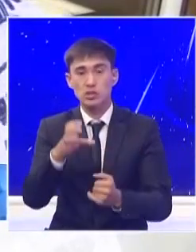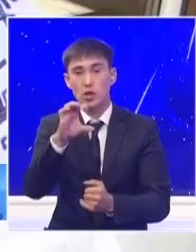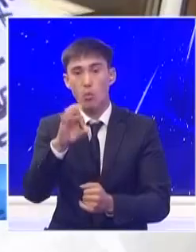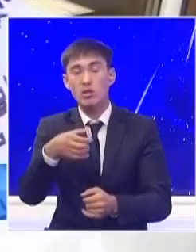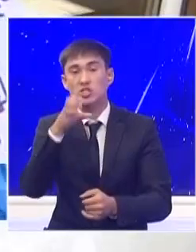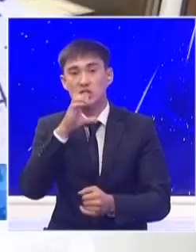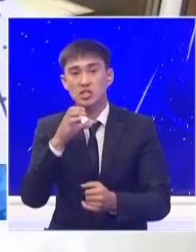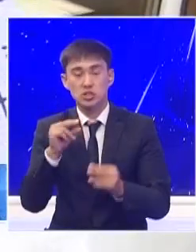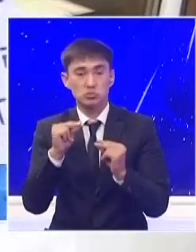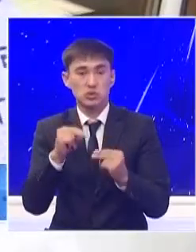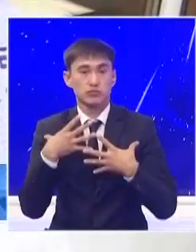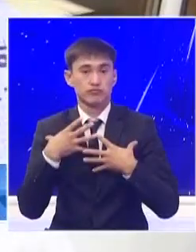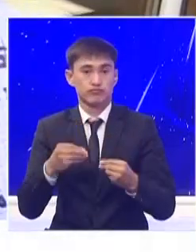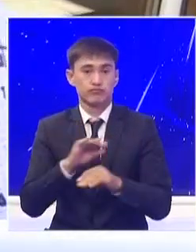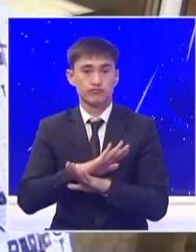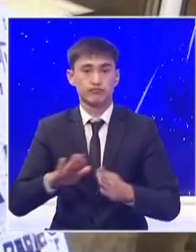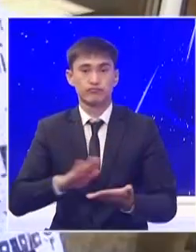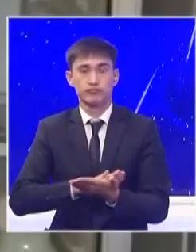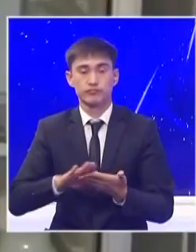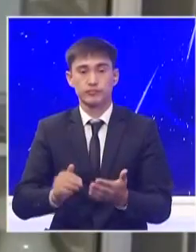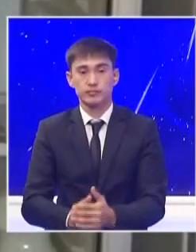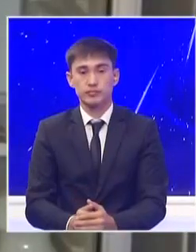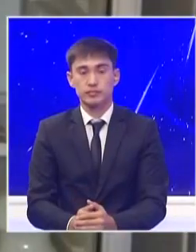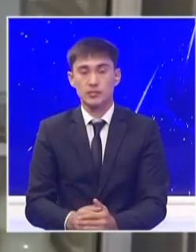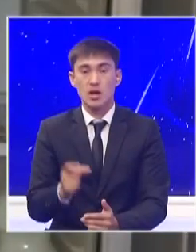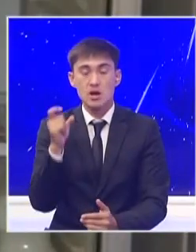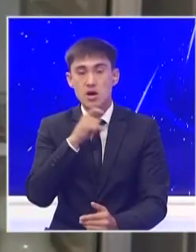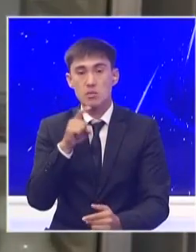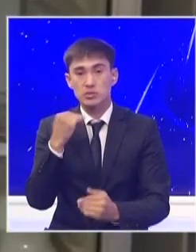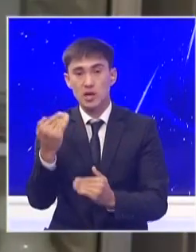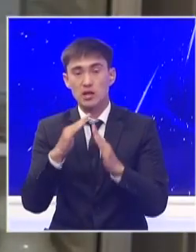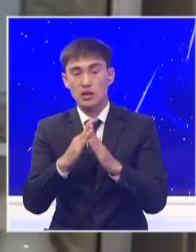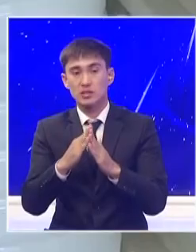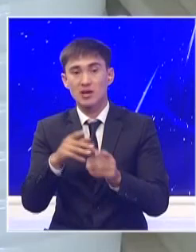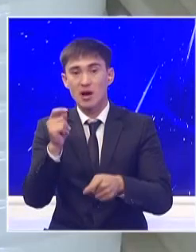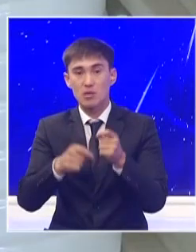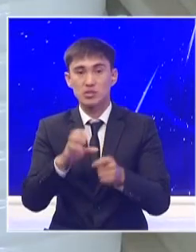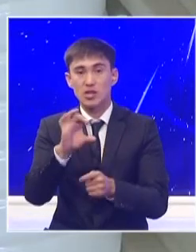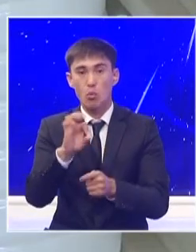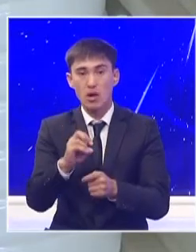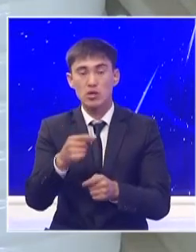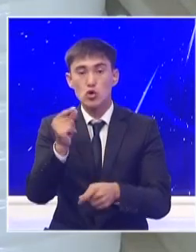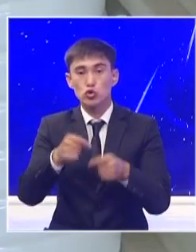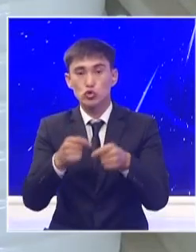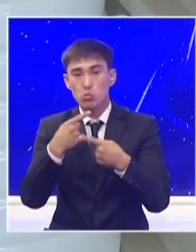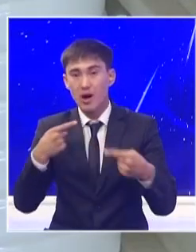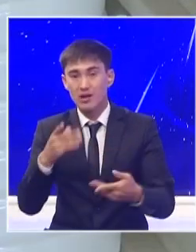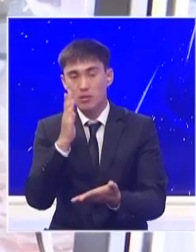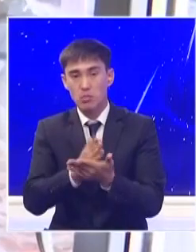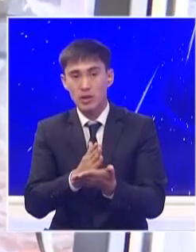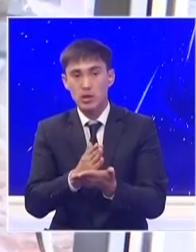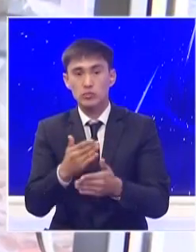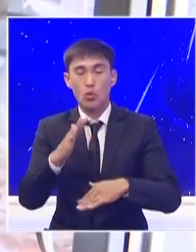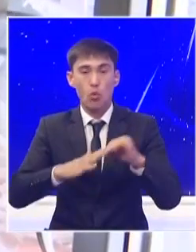ішкелі шынымен де жақсы болып қалдым. Қымызханада тек саумал мен қымыз ғана емес, сүт өнімдерінің барлық түрі бар. Мұнда